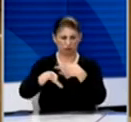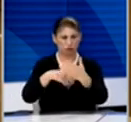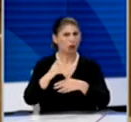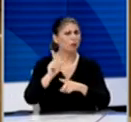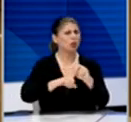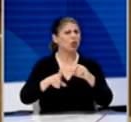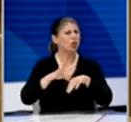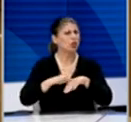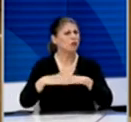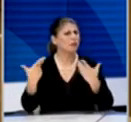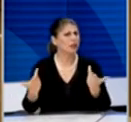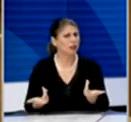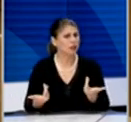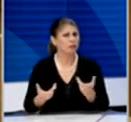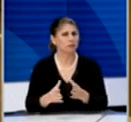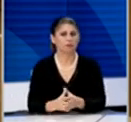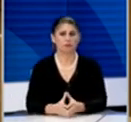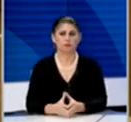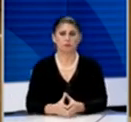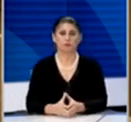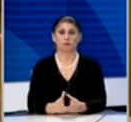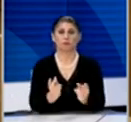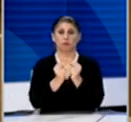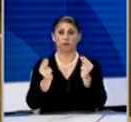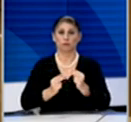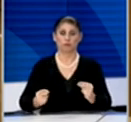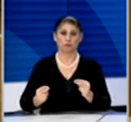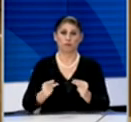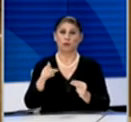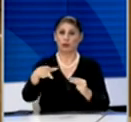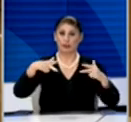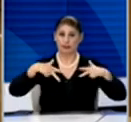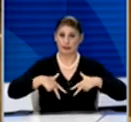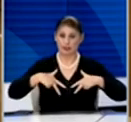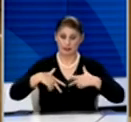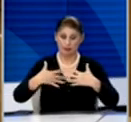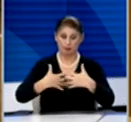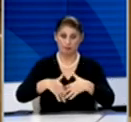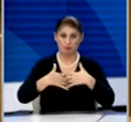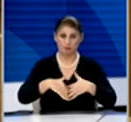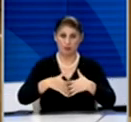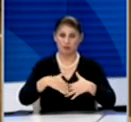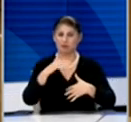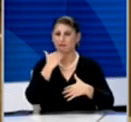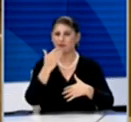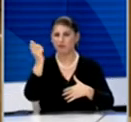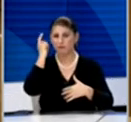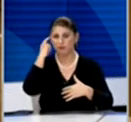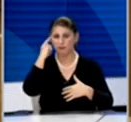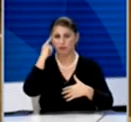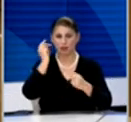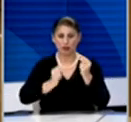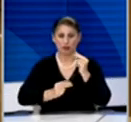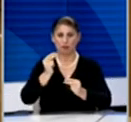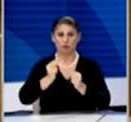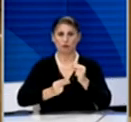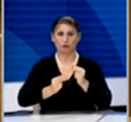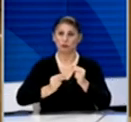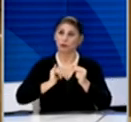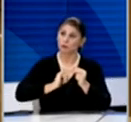ευθύνεται αποδεικνύεται περίτρανα ότι η κρατική μηχανή αδυνατεί να κατανοήσει τα προβλήματα των